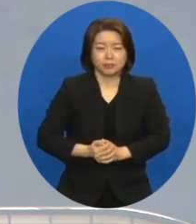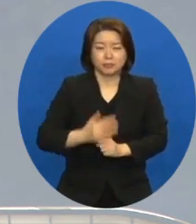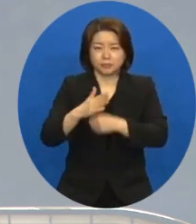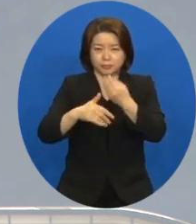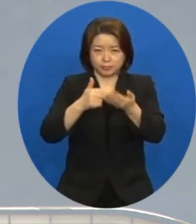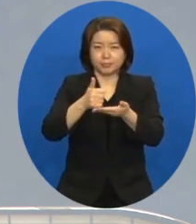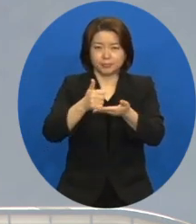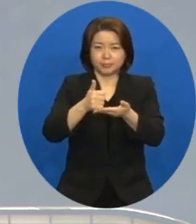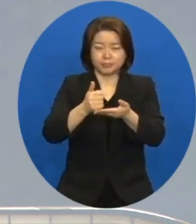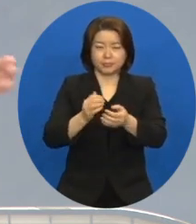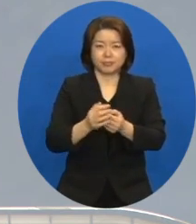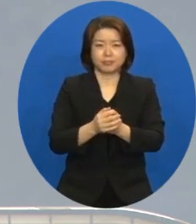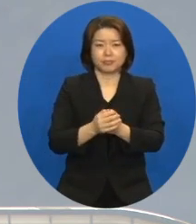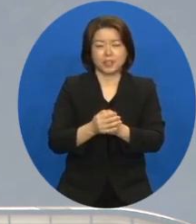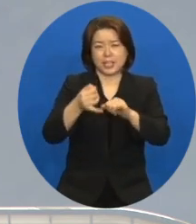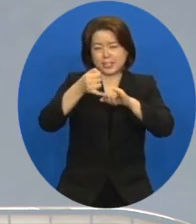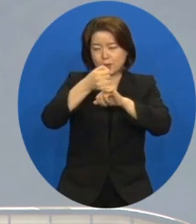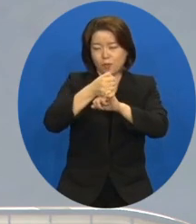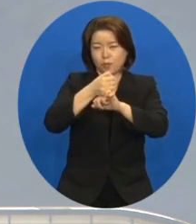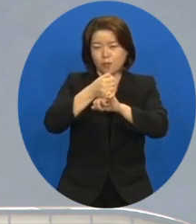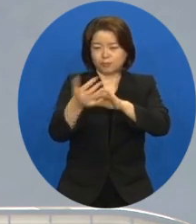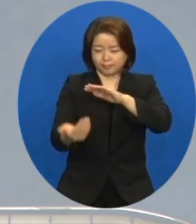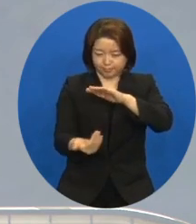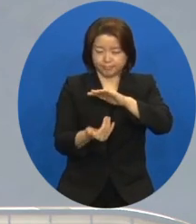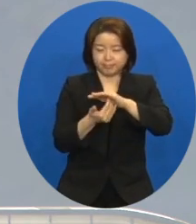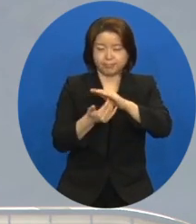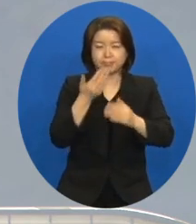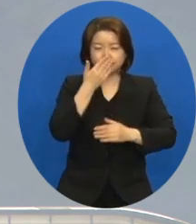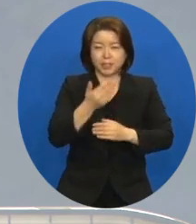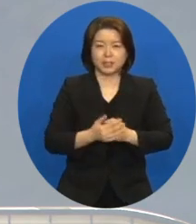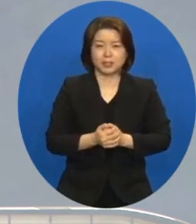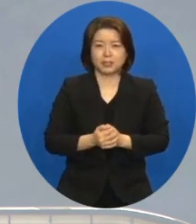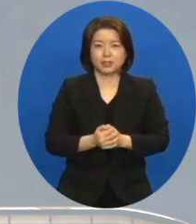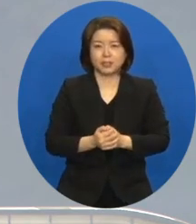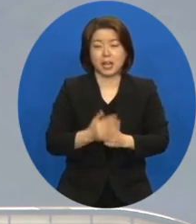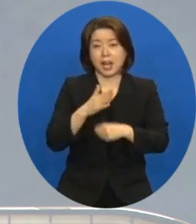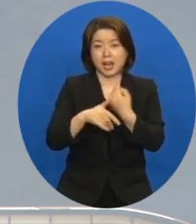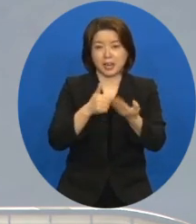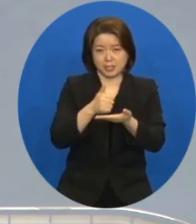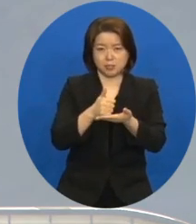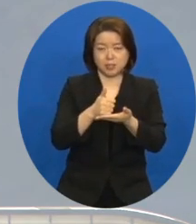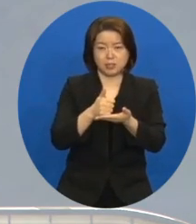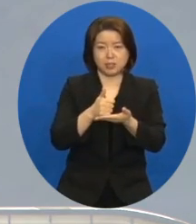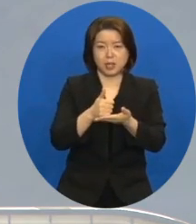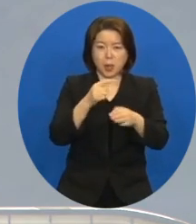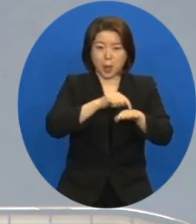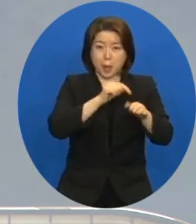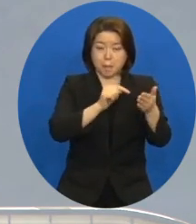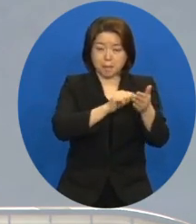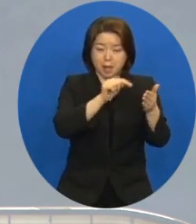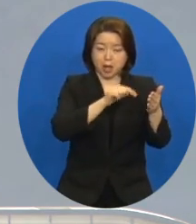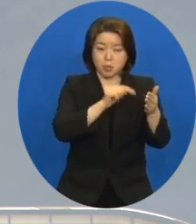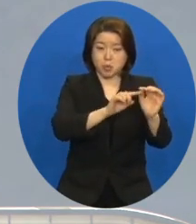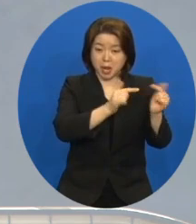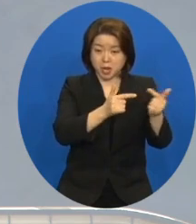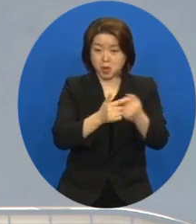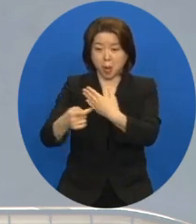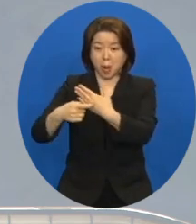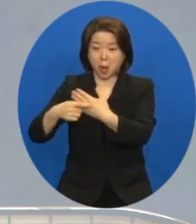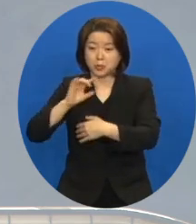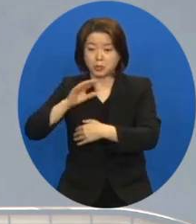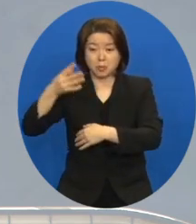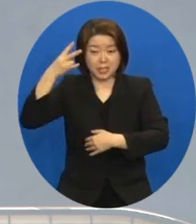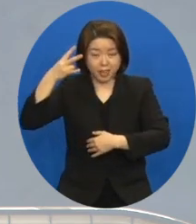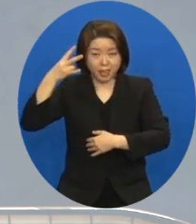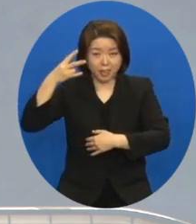하나님은 반드시 약속을 지키시고 하나님은 마음으로는 아니오면서 겉으로만